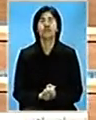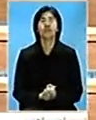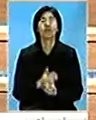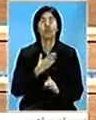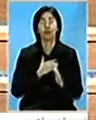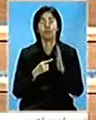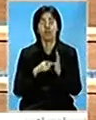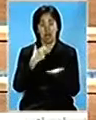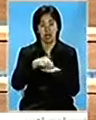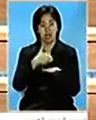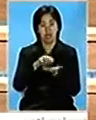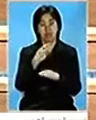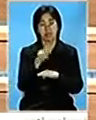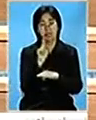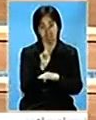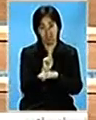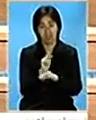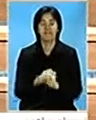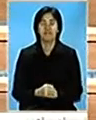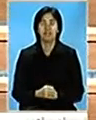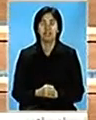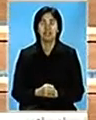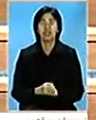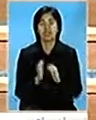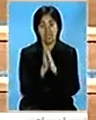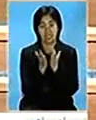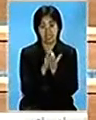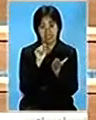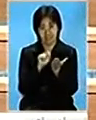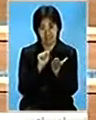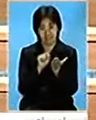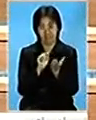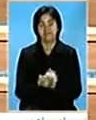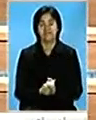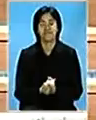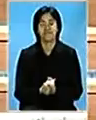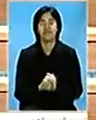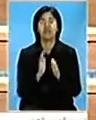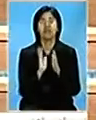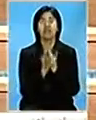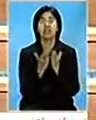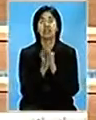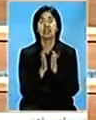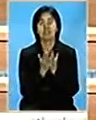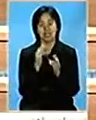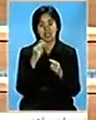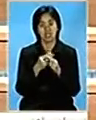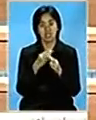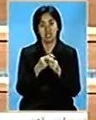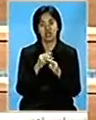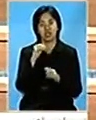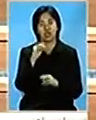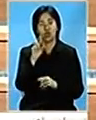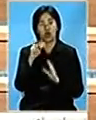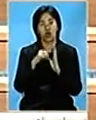มยกตัวอย่างท่านประธานว่าหนังสือเล่มนี้เป็นหนังสือของนายโรเบิร์ตอัมส